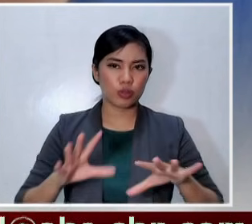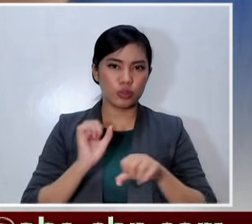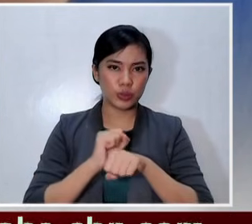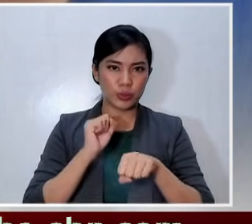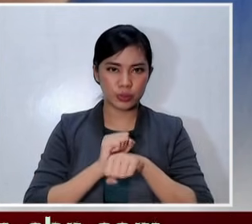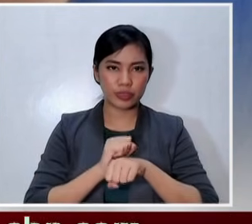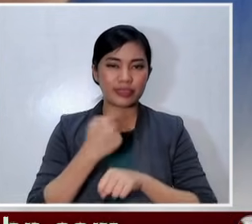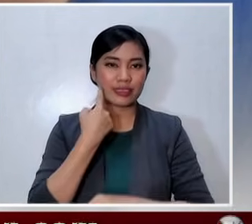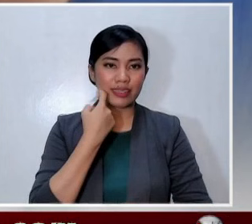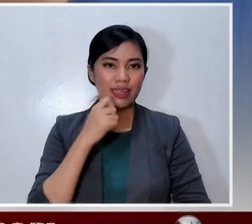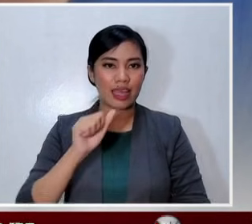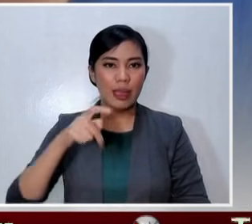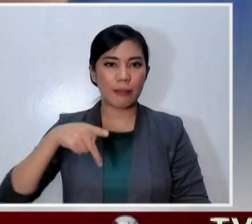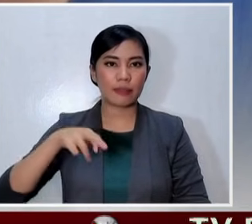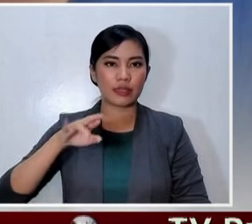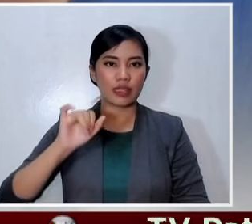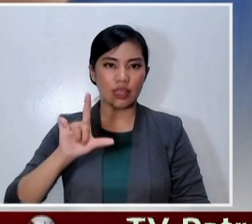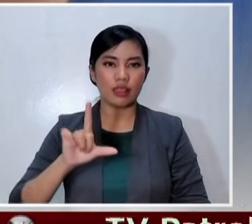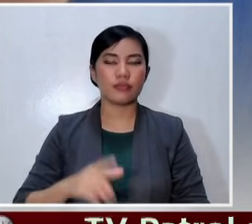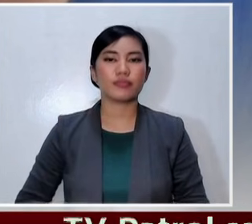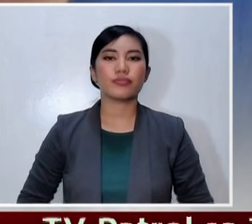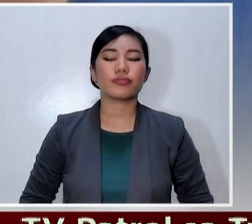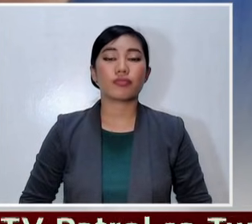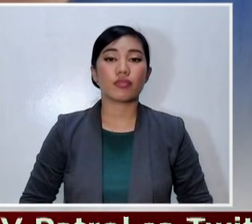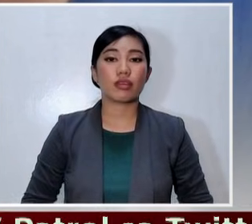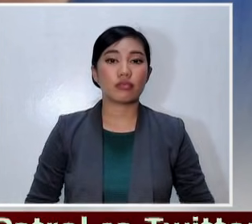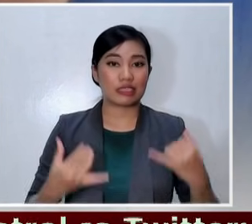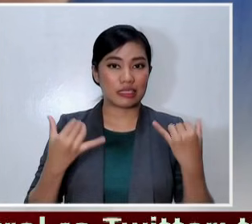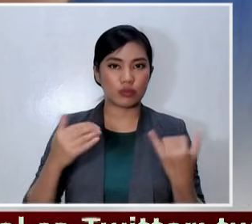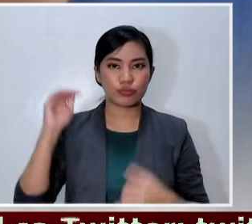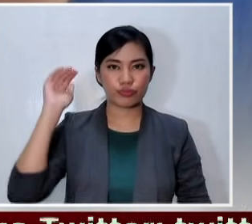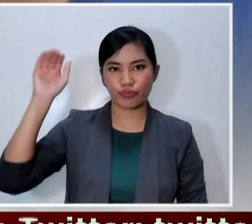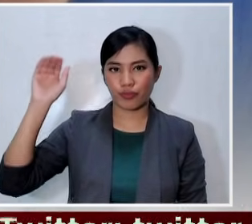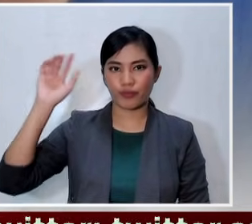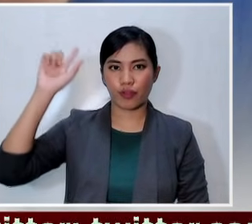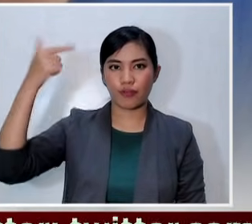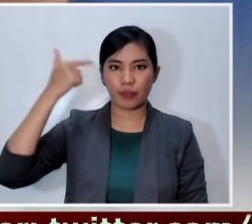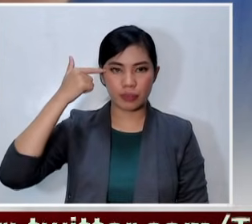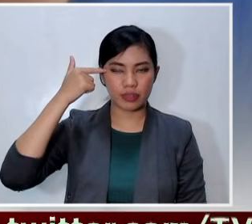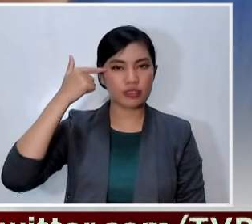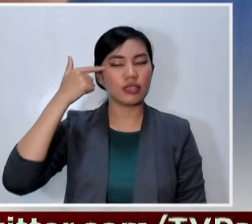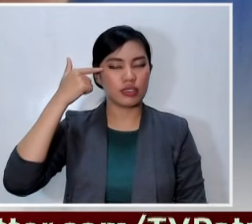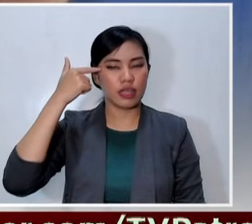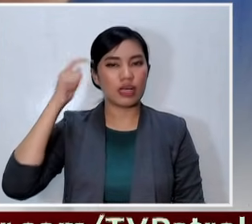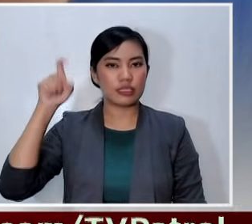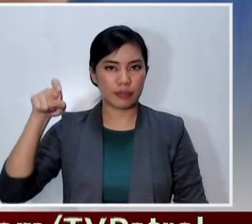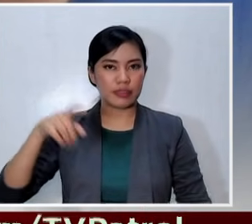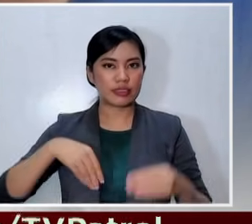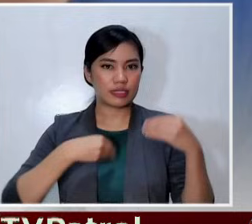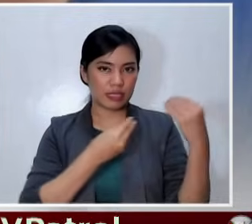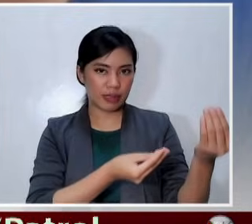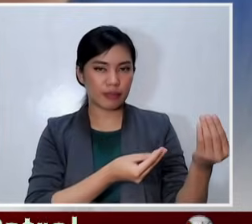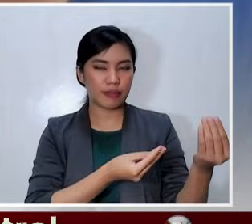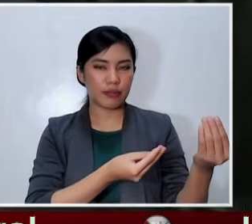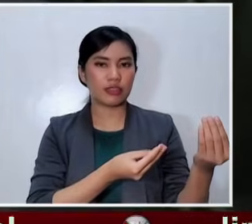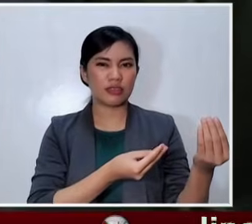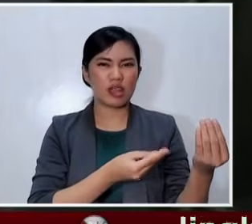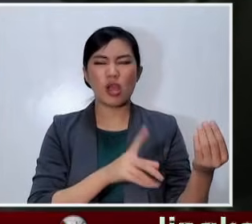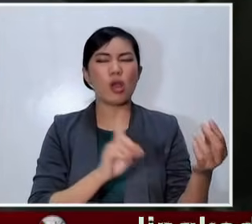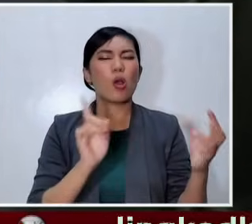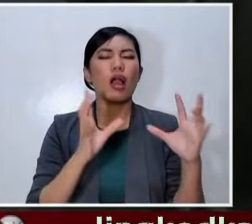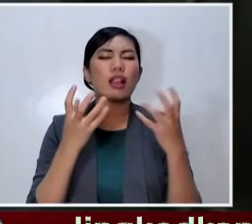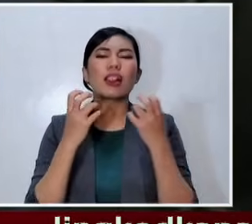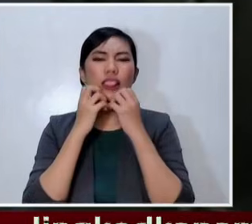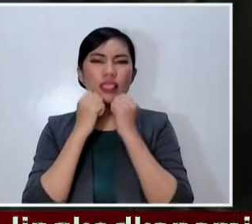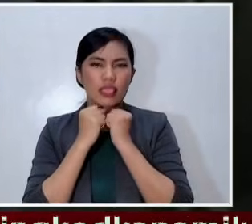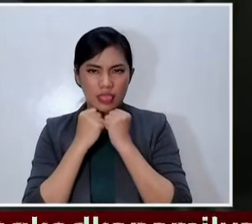at SWS survey. Kaya panawagan nila sa pamahalaan, ibigay na at huwag baratin ang ayuda. Maging